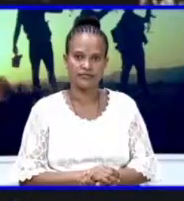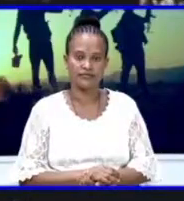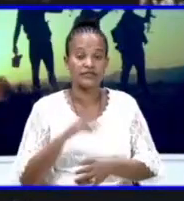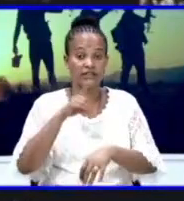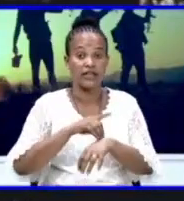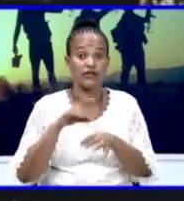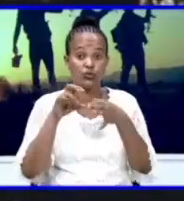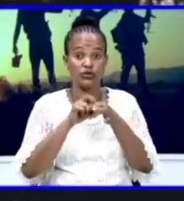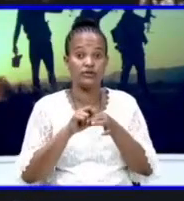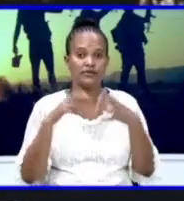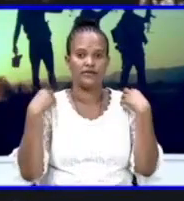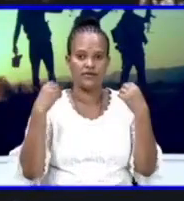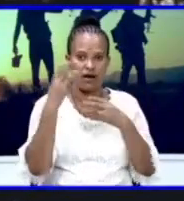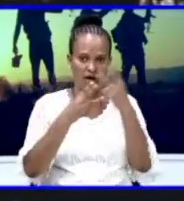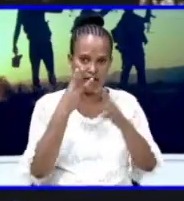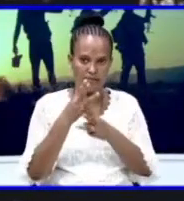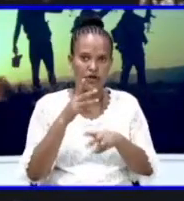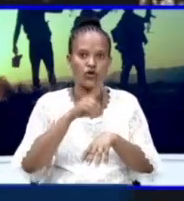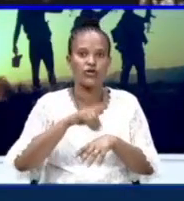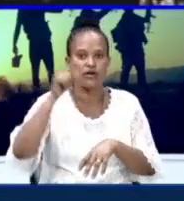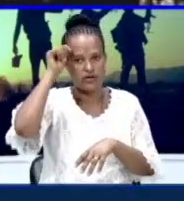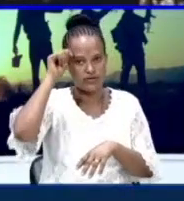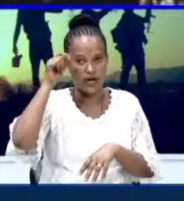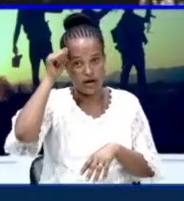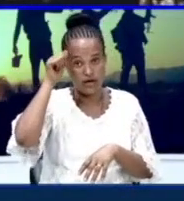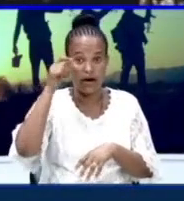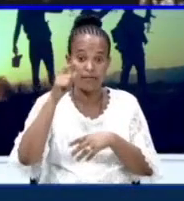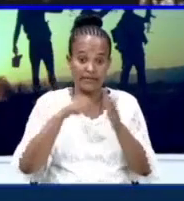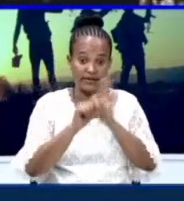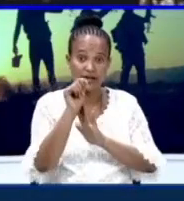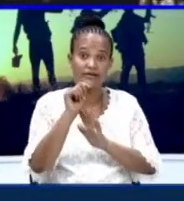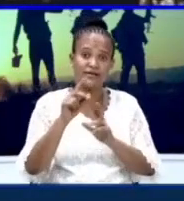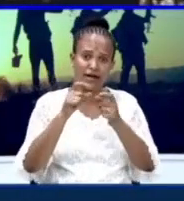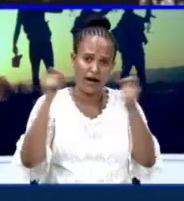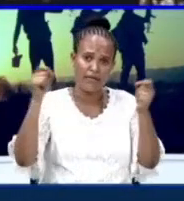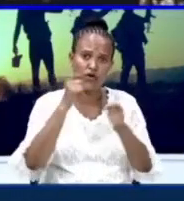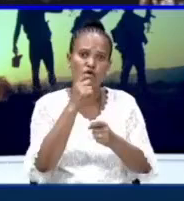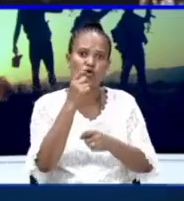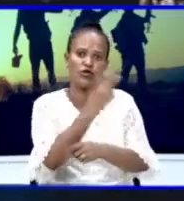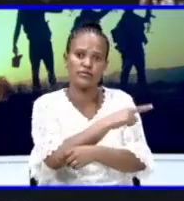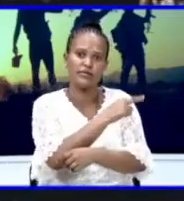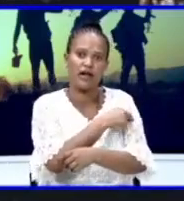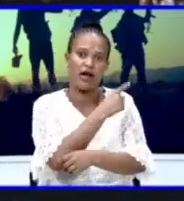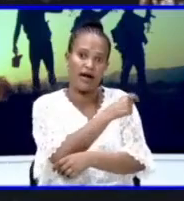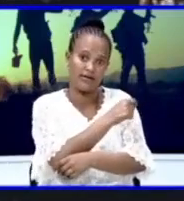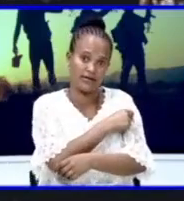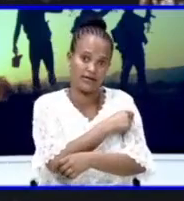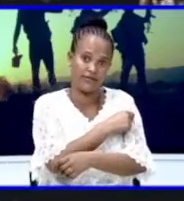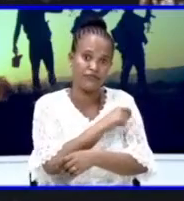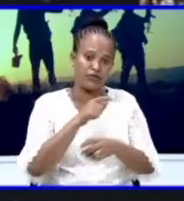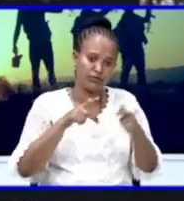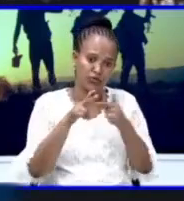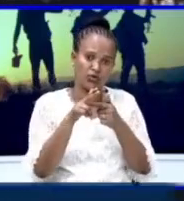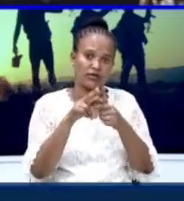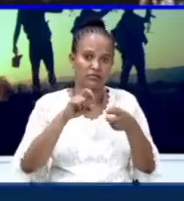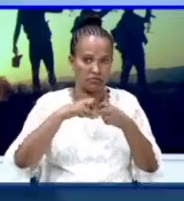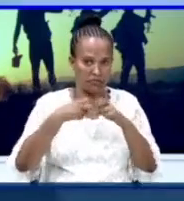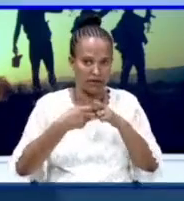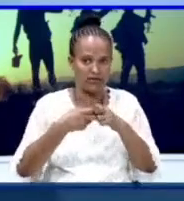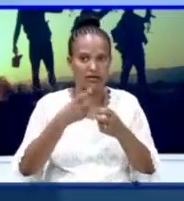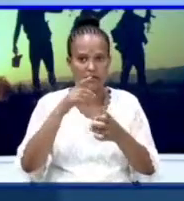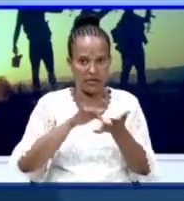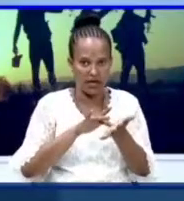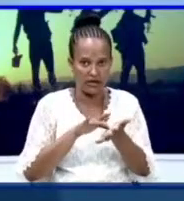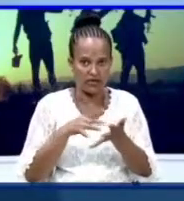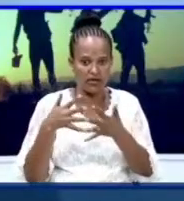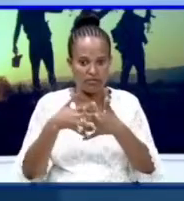ዳይሬክተር ውድብ ጥዕና ዓለም ዶክተር ቴድሮስ ኣድሓኖም ኣብ ትግራይ እቲ ዝዓበየ ሆስፒታል ዝኾነ ሪፈራል ሆስፒታል ዓይደር ብምቁራፅ መብራህቲ ሰኣን